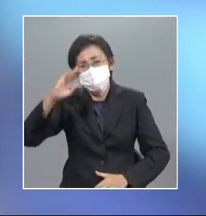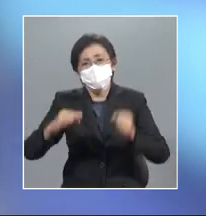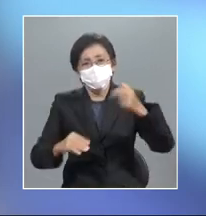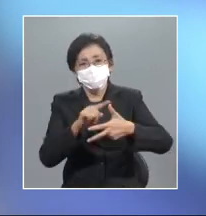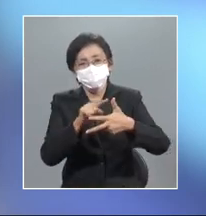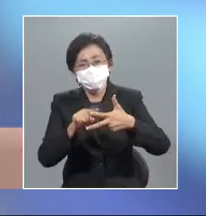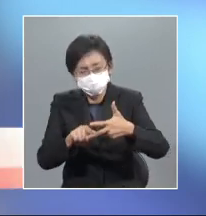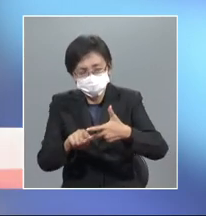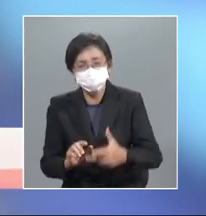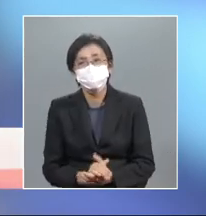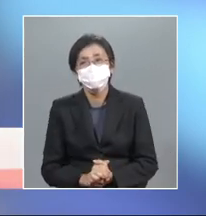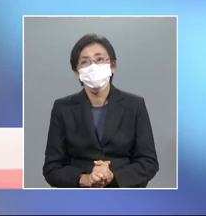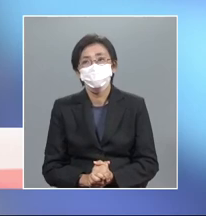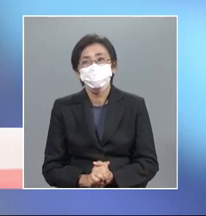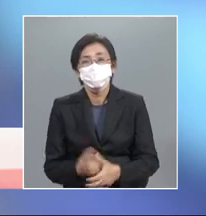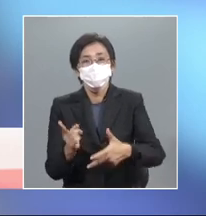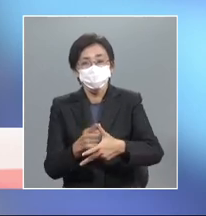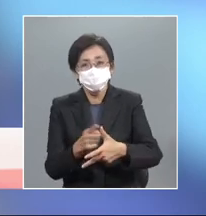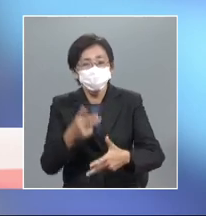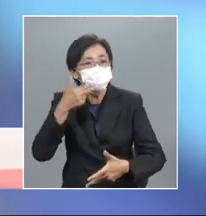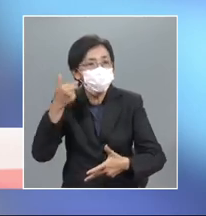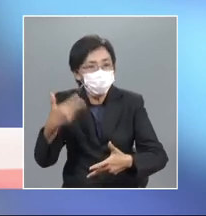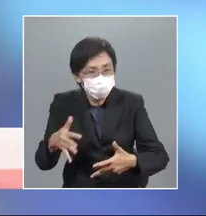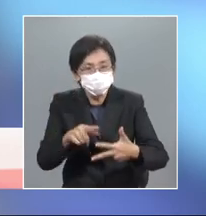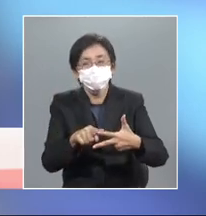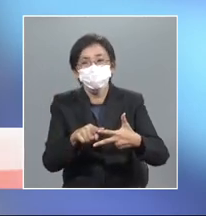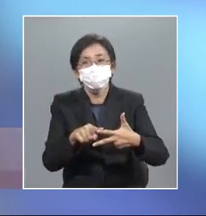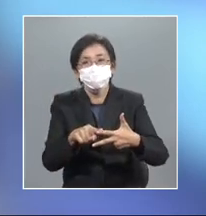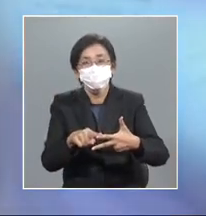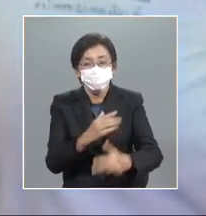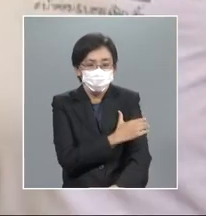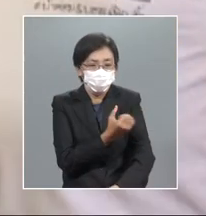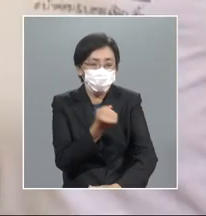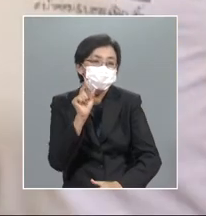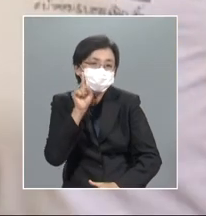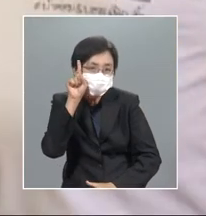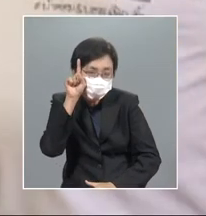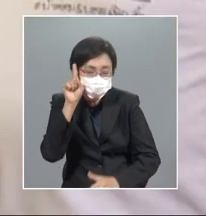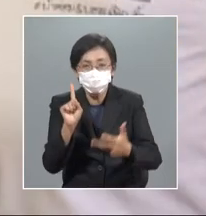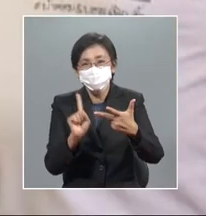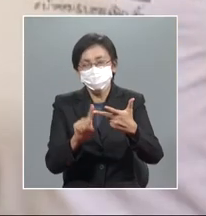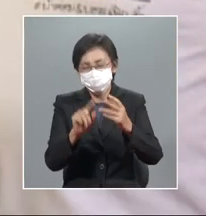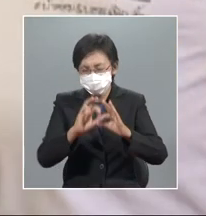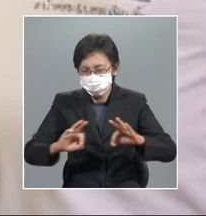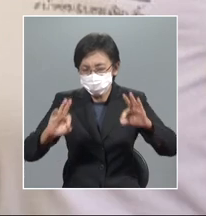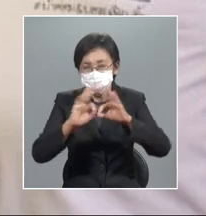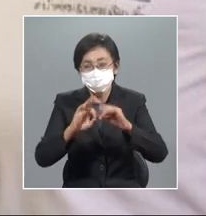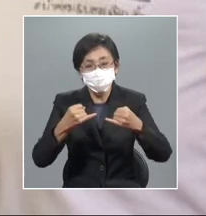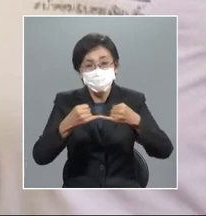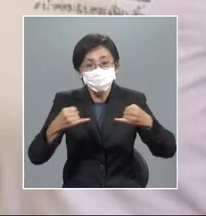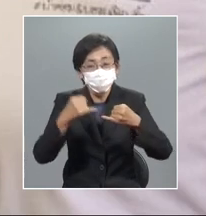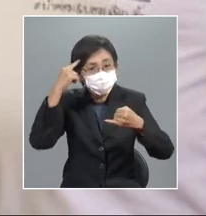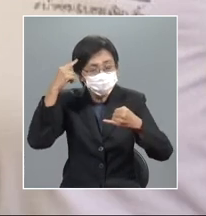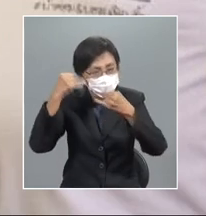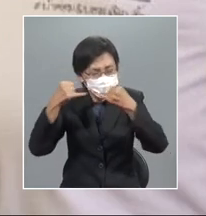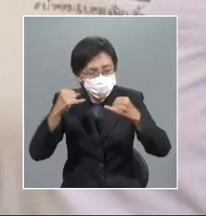อย่างด้วยกันนะก็คือมีเบาหวานมีความดันแล้วที่สำคัญฮะเส้นเลือดในสมอง